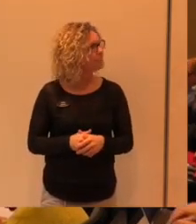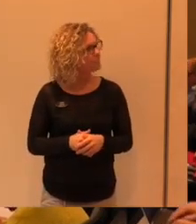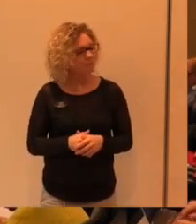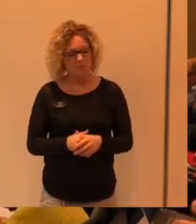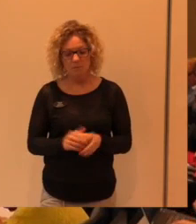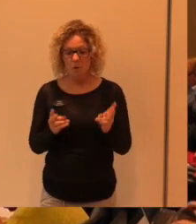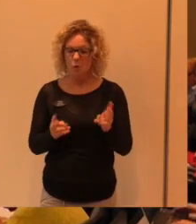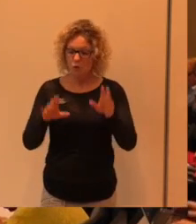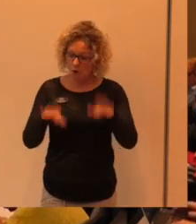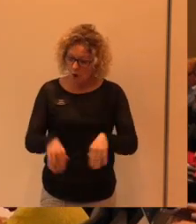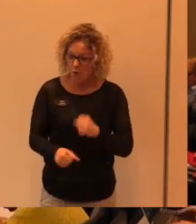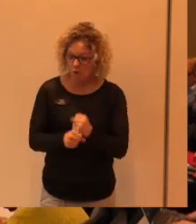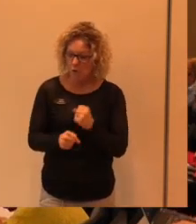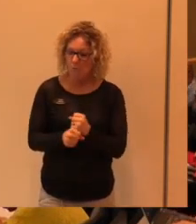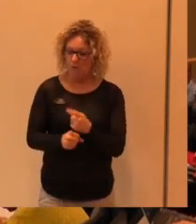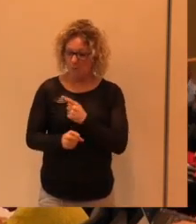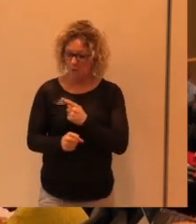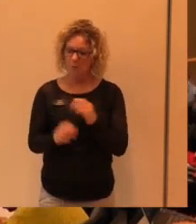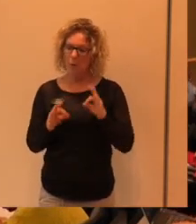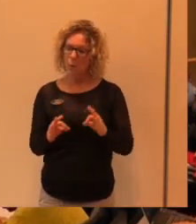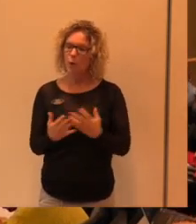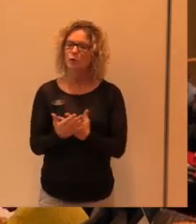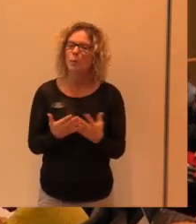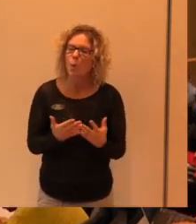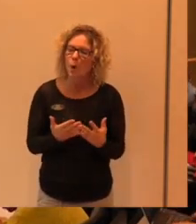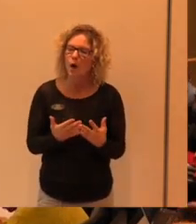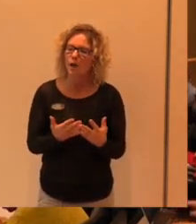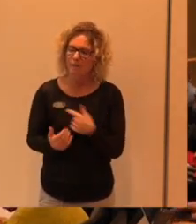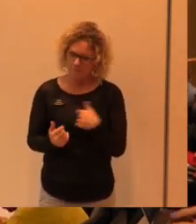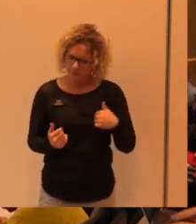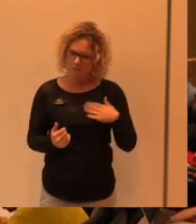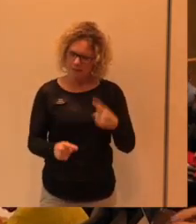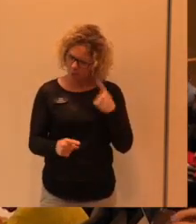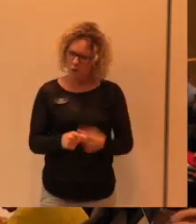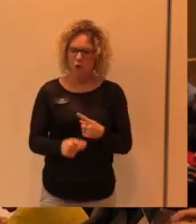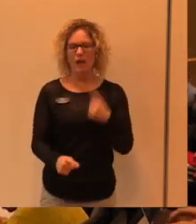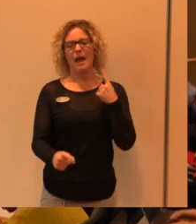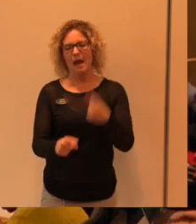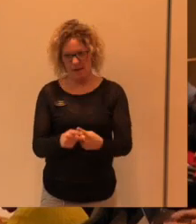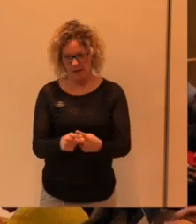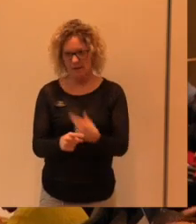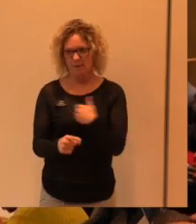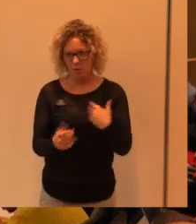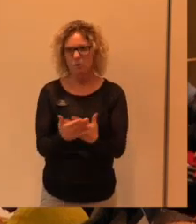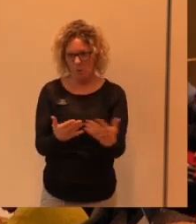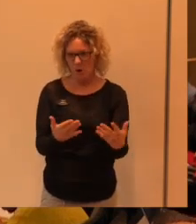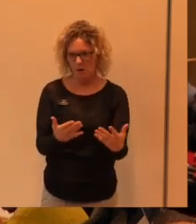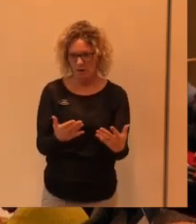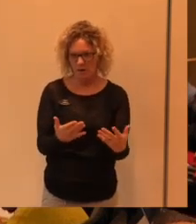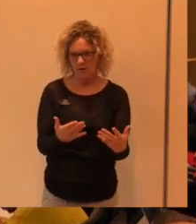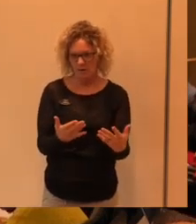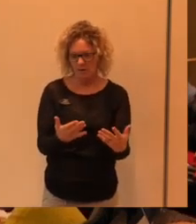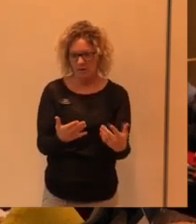vi har också jobbat en hel del med hur man är i sitt språk, alltså att man är tydlig och enkel i språket. Vi har